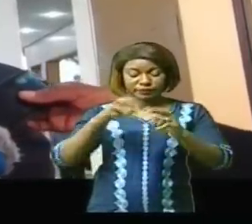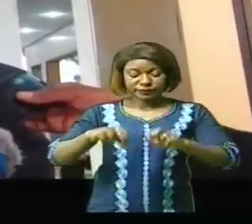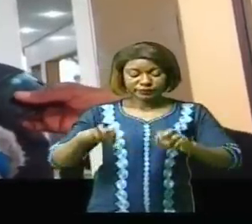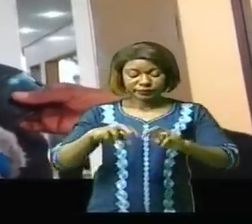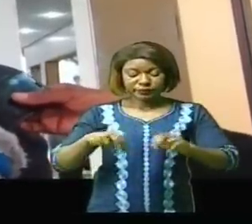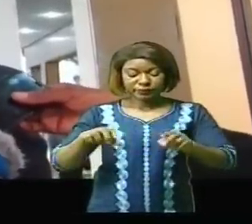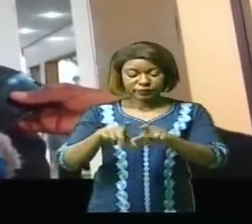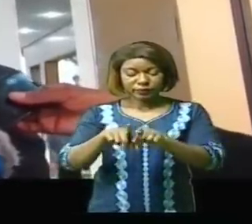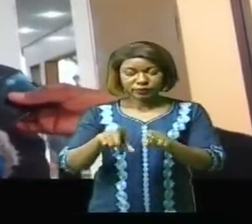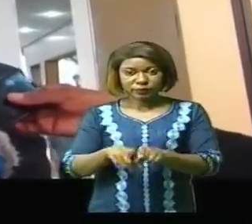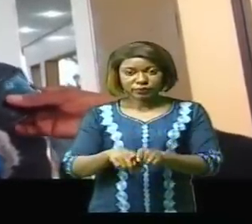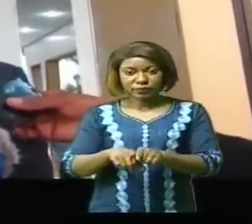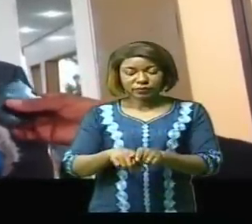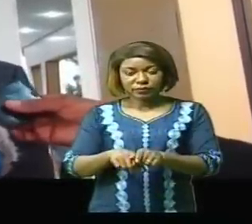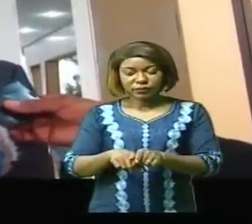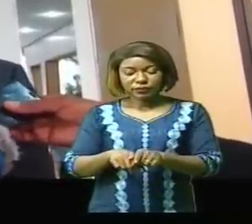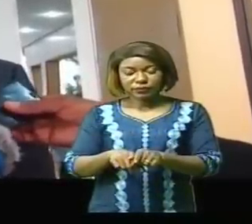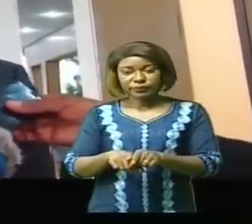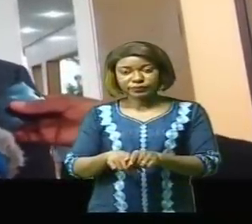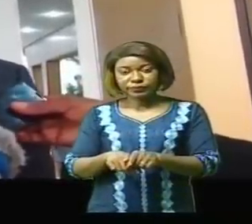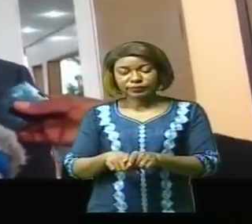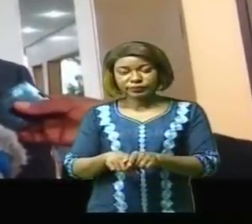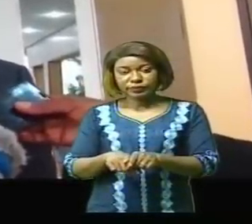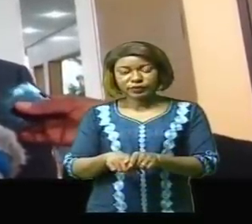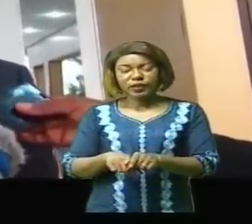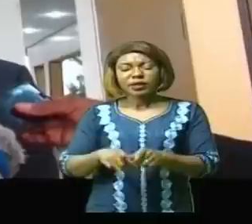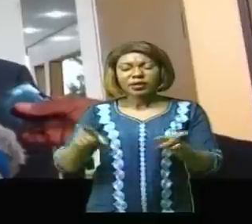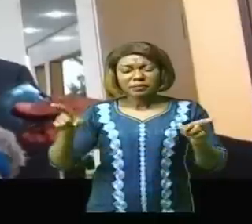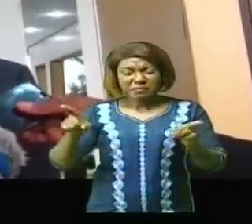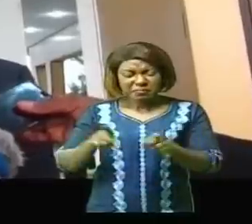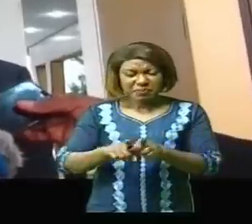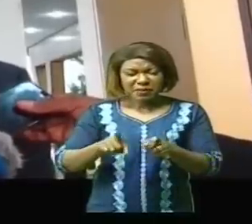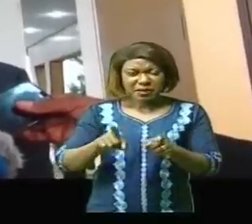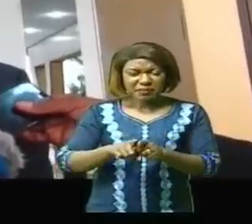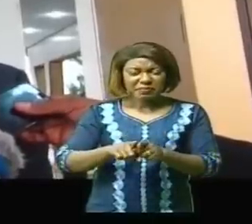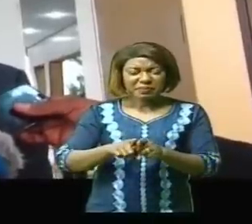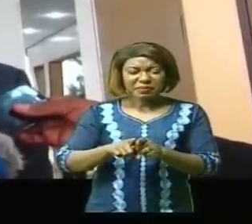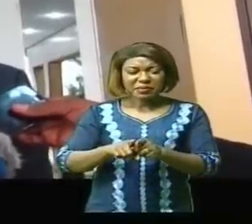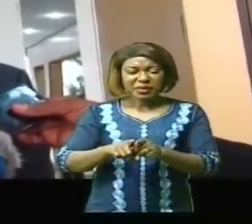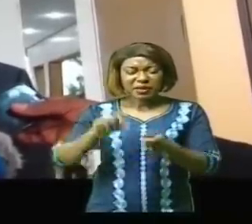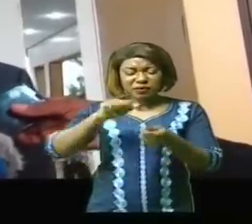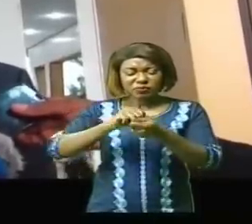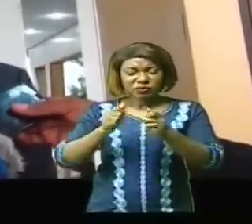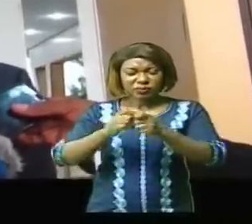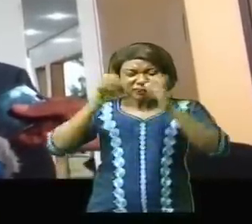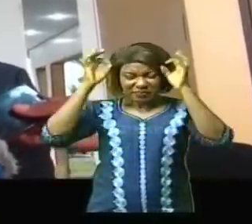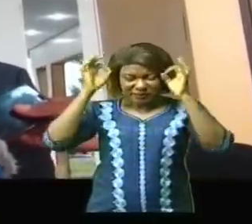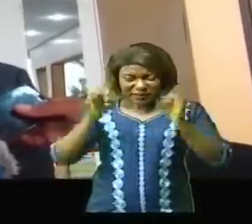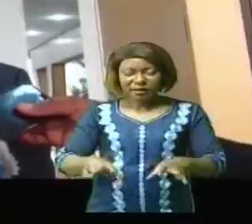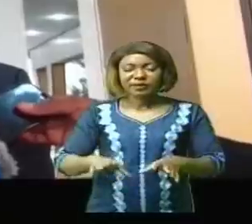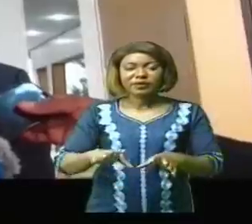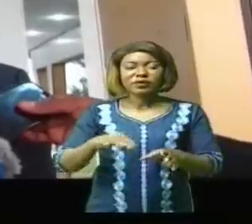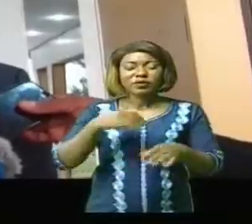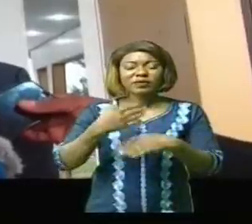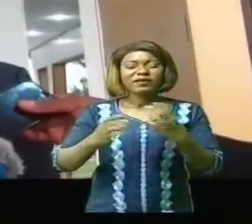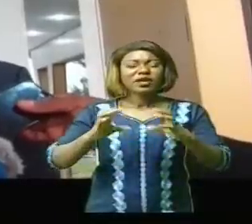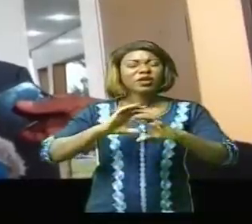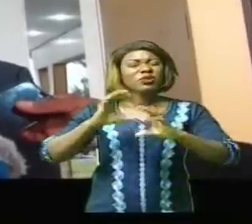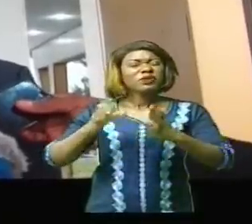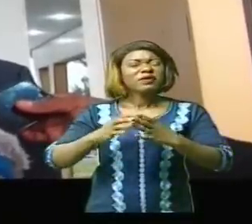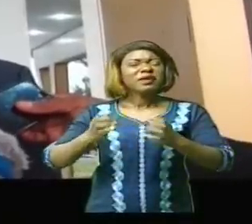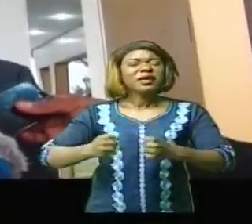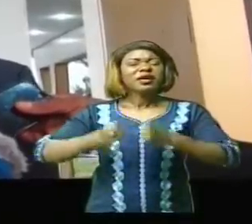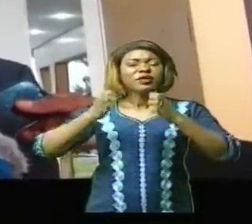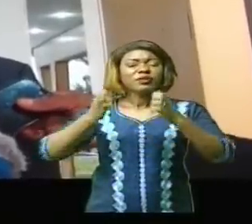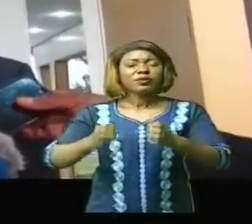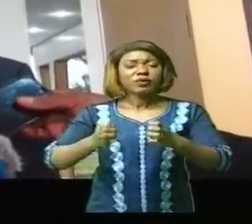de dire que, quelle que soit la gravité de la situation, il faut tout faire pour